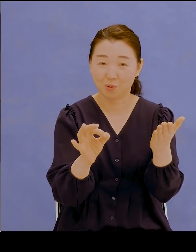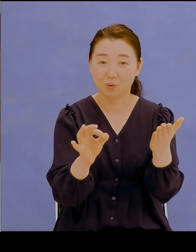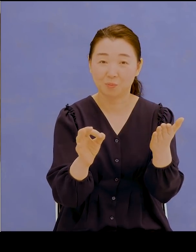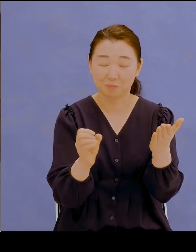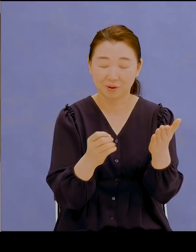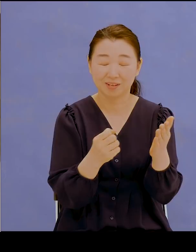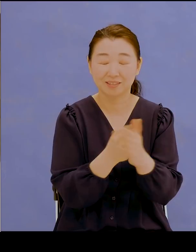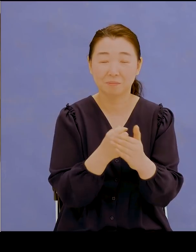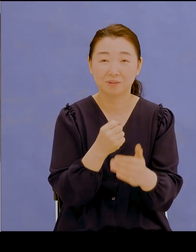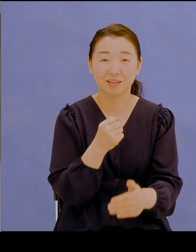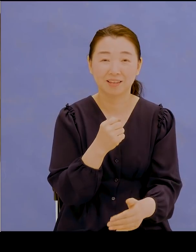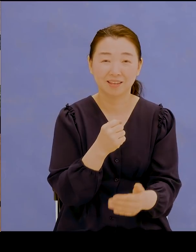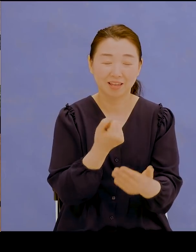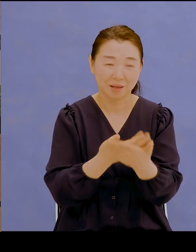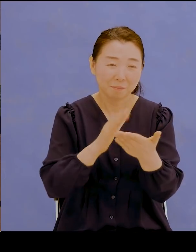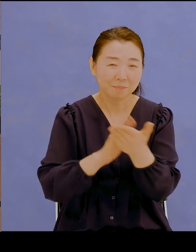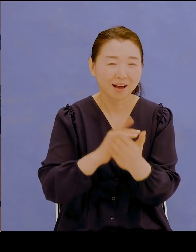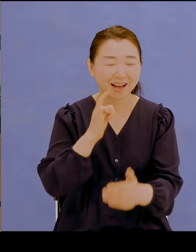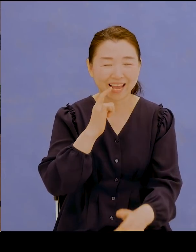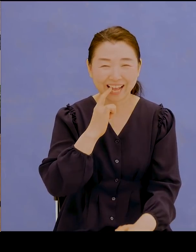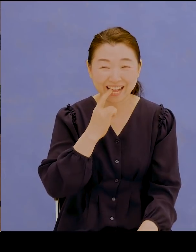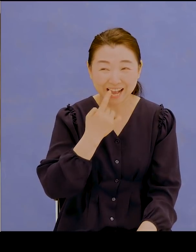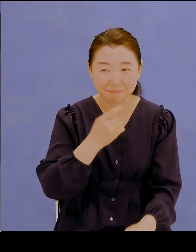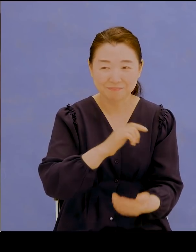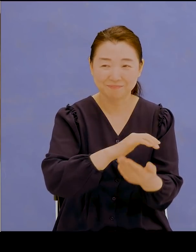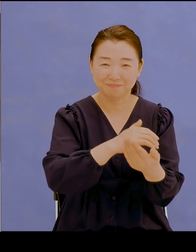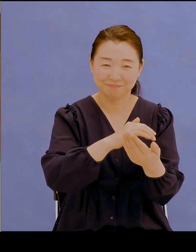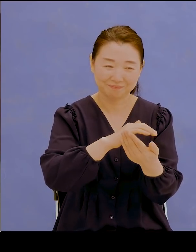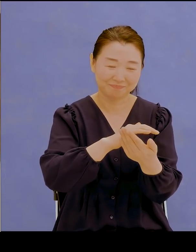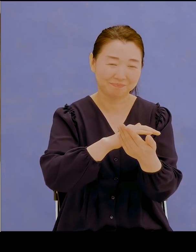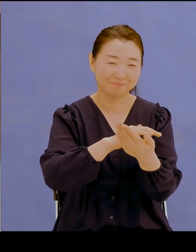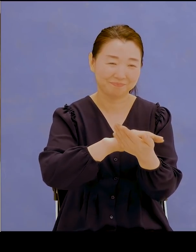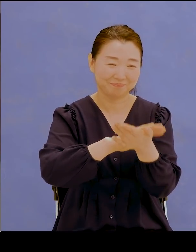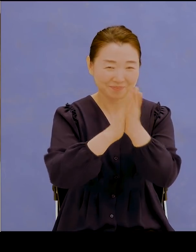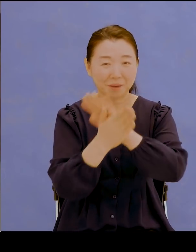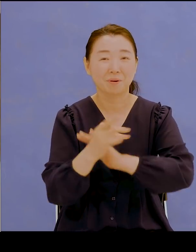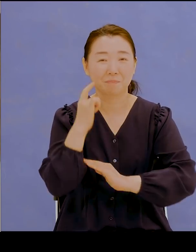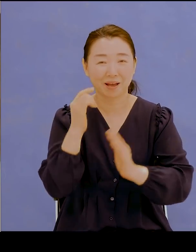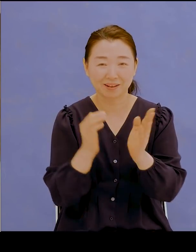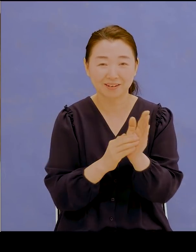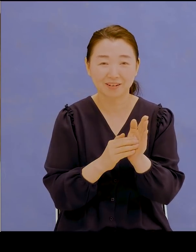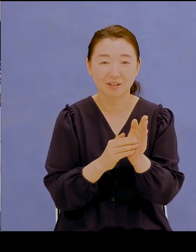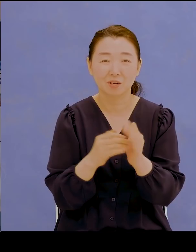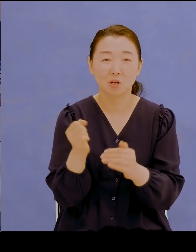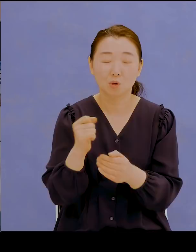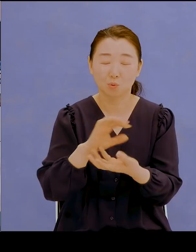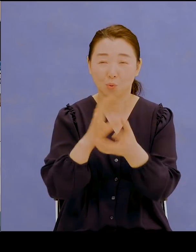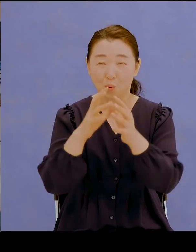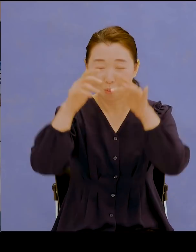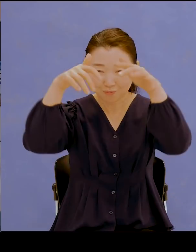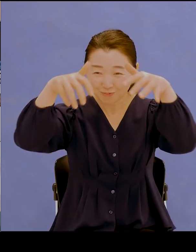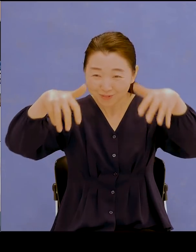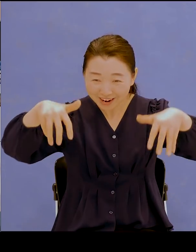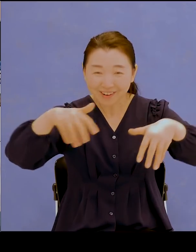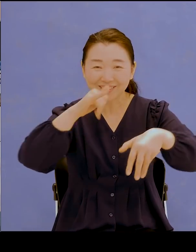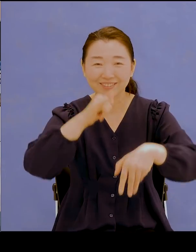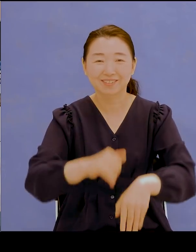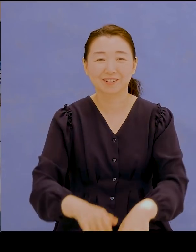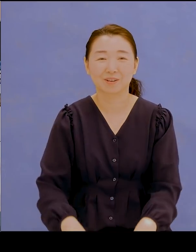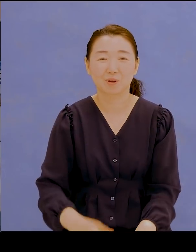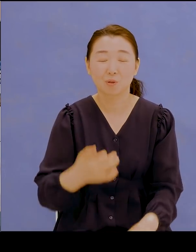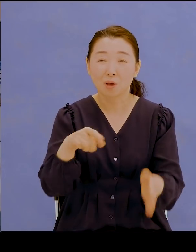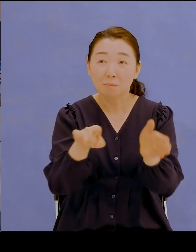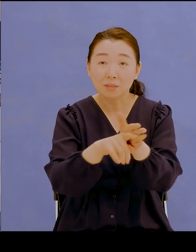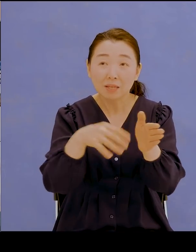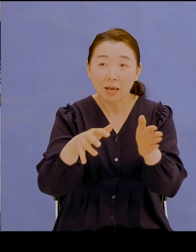이렇게 화이트로 이렇게 쫙 하고 그 플라워 커튼 막 이런 거. 그러니까 우리 누가